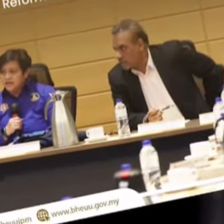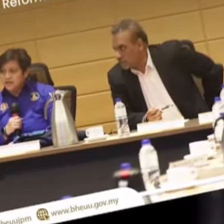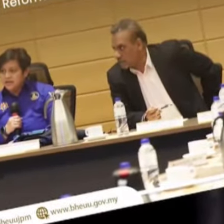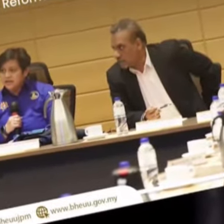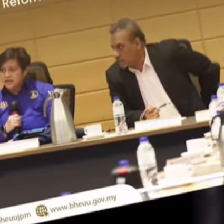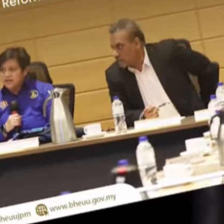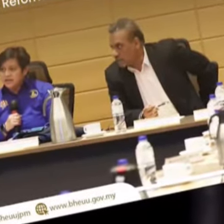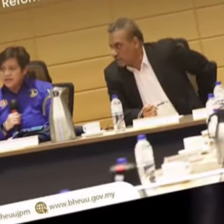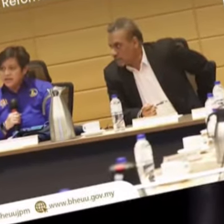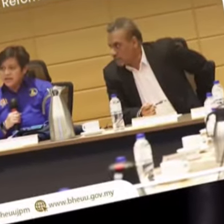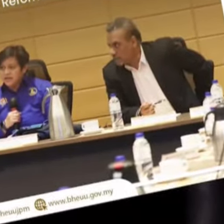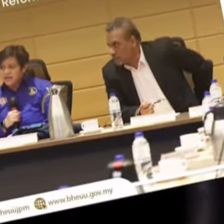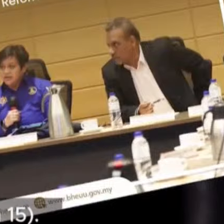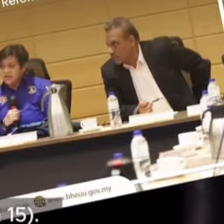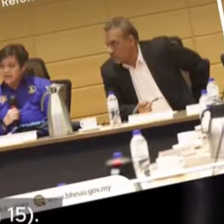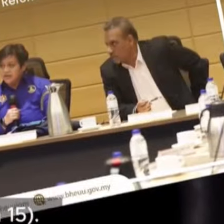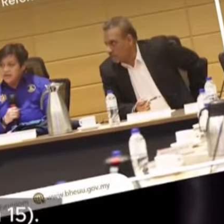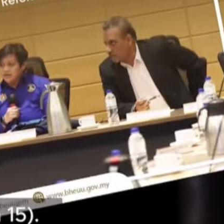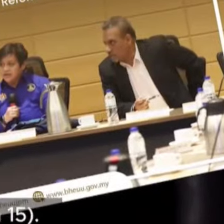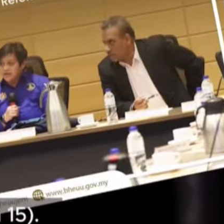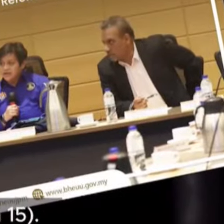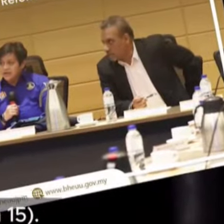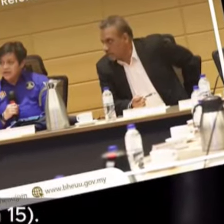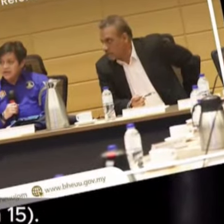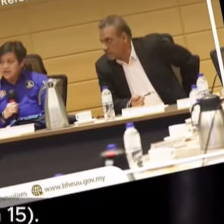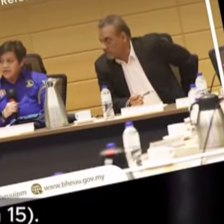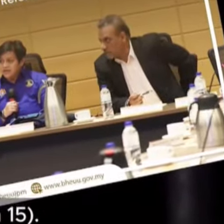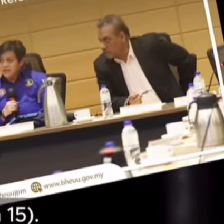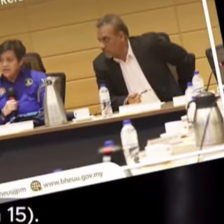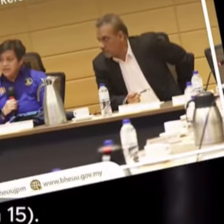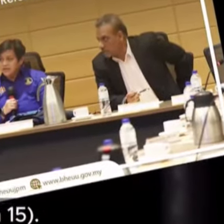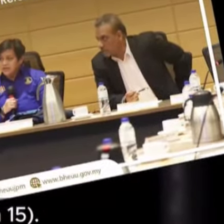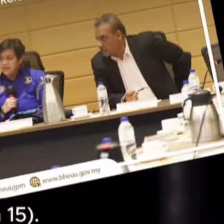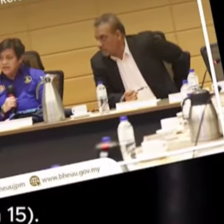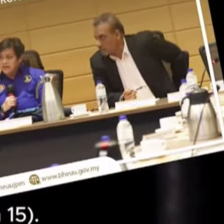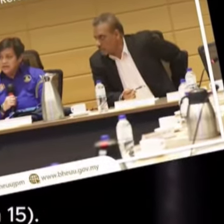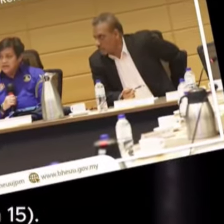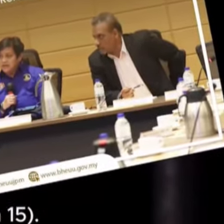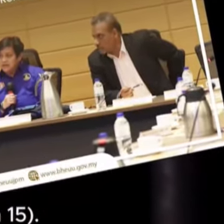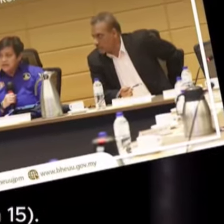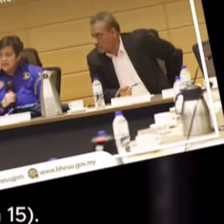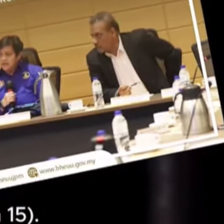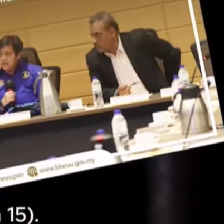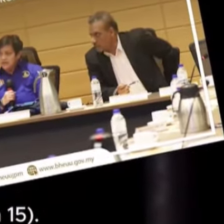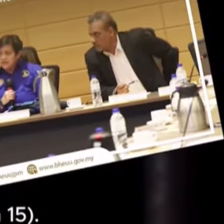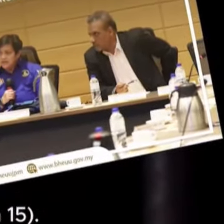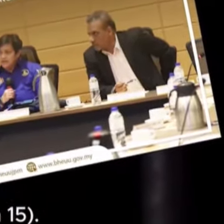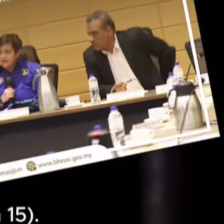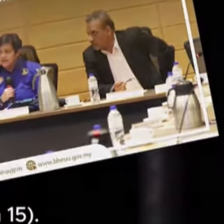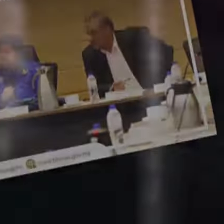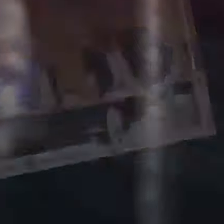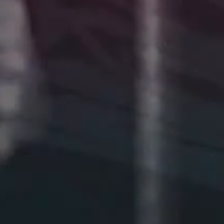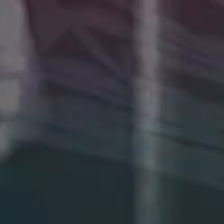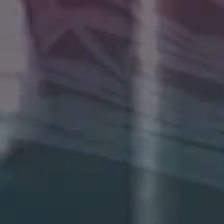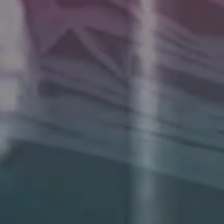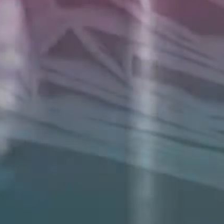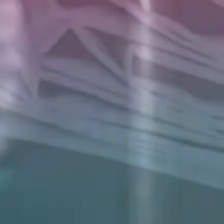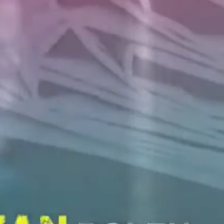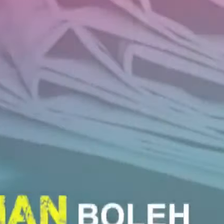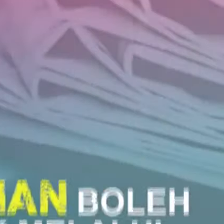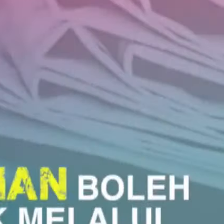bawah undang-undang lain yang berkuat kuasa seperti Kanun Keseksaan dan Akta Hasutan 1948, Akta